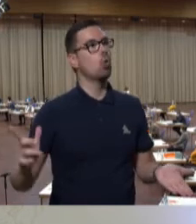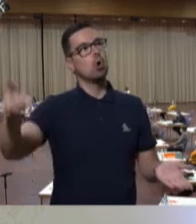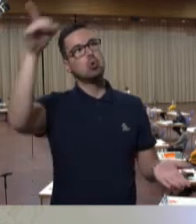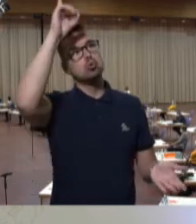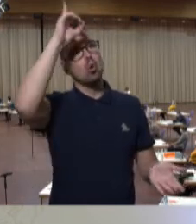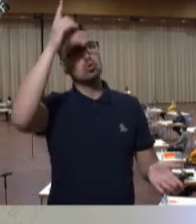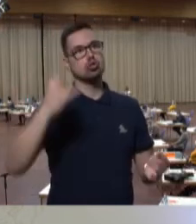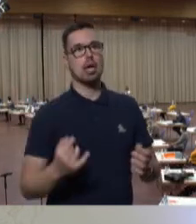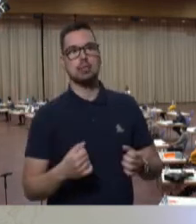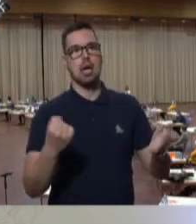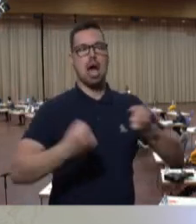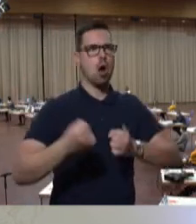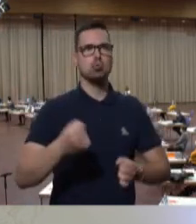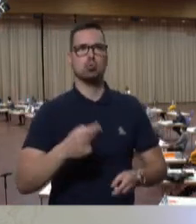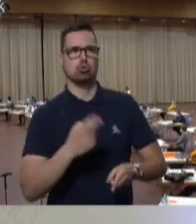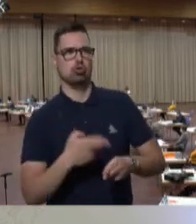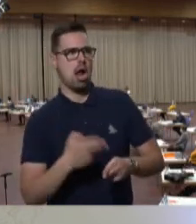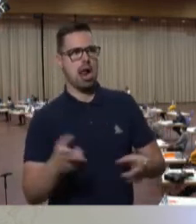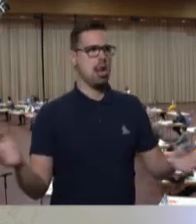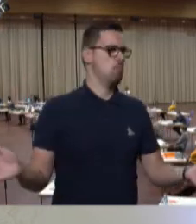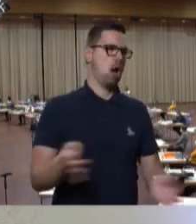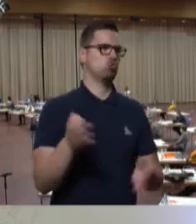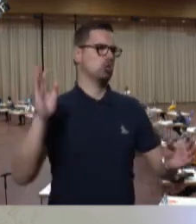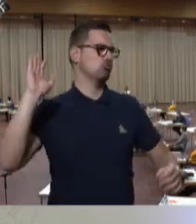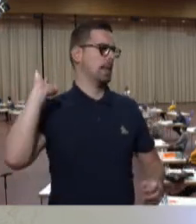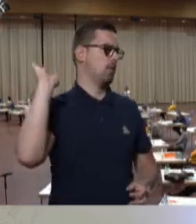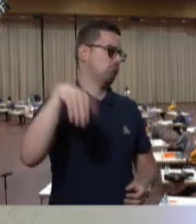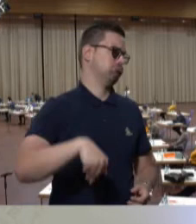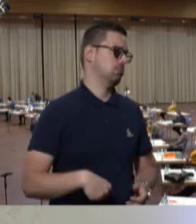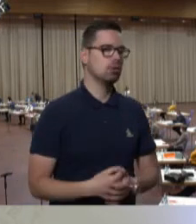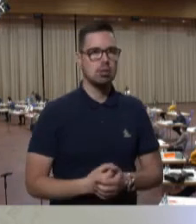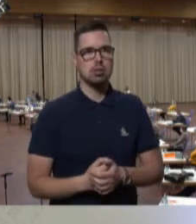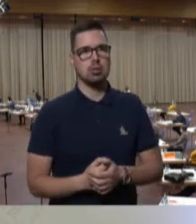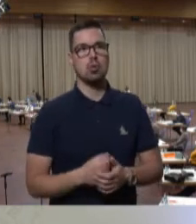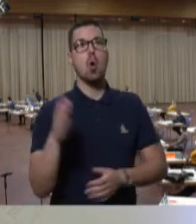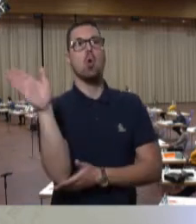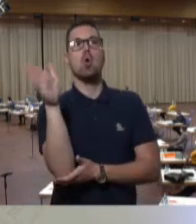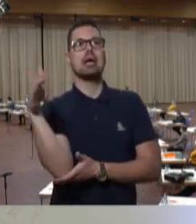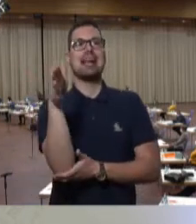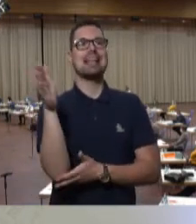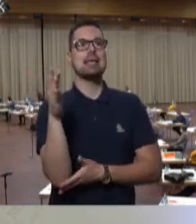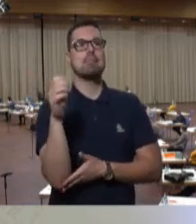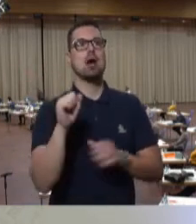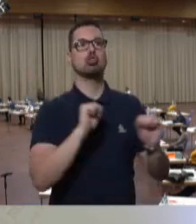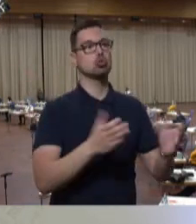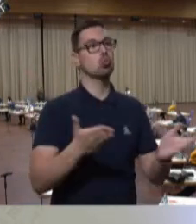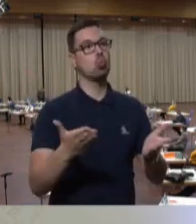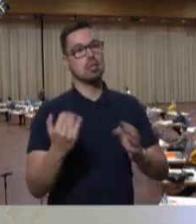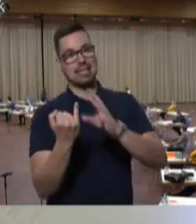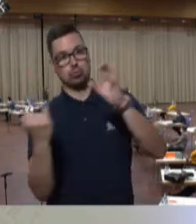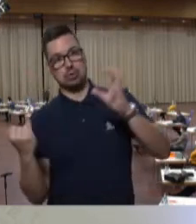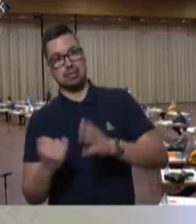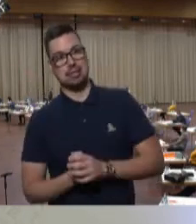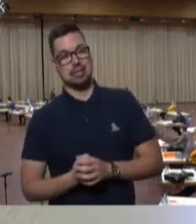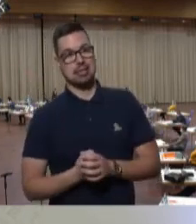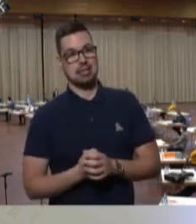besten keine Autos, kein Stahl mehr produziert. Für manche geht es um Klimaschutz oder Industrie. Aber das ist falsch.